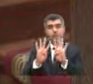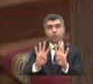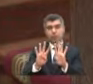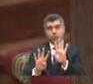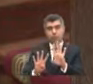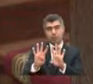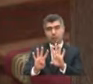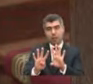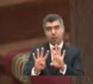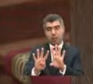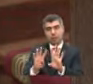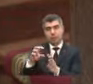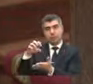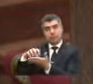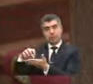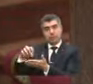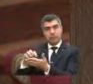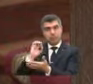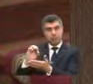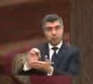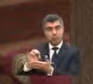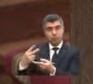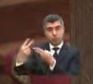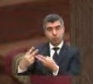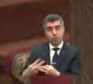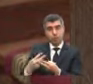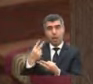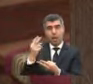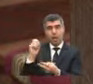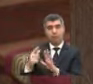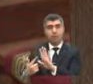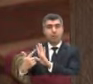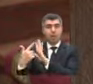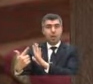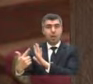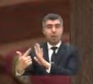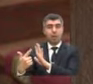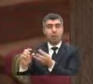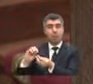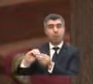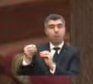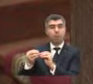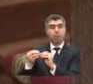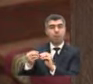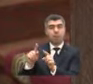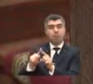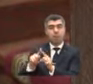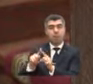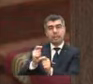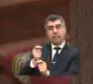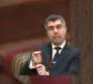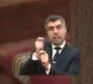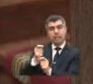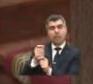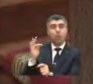باطو اللي كيتعطاو. بلي جيت في 2007 كان مشكل ديال لا كونتيتي ديال الطوناج